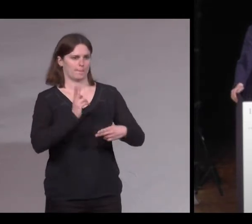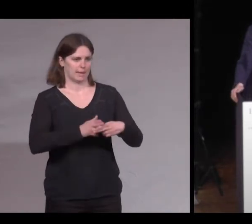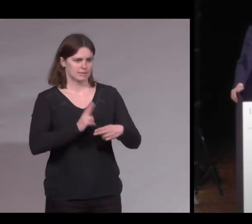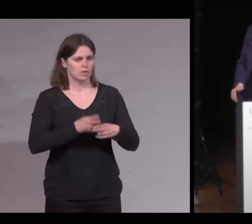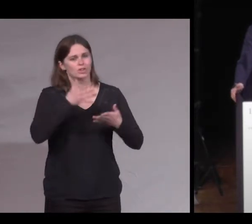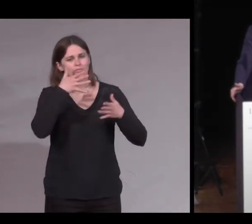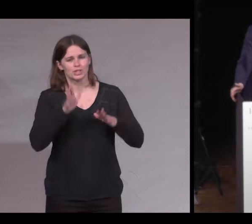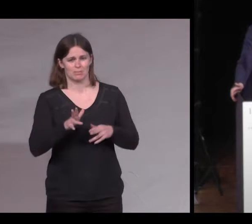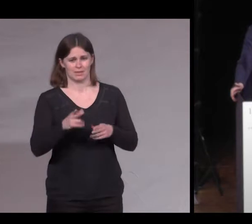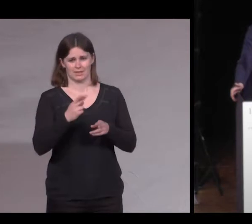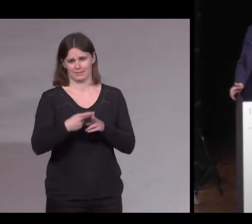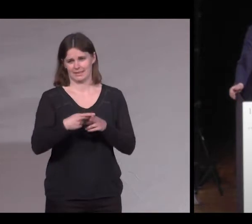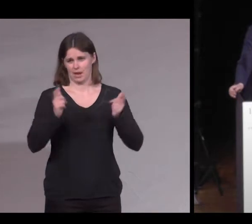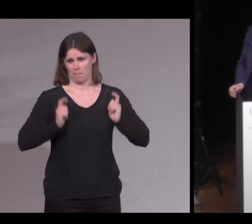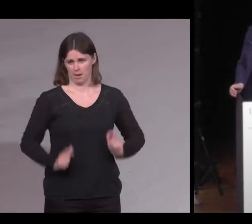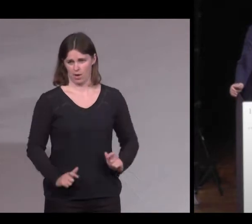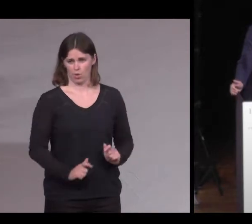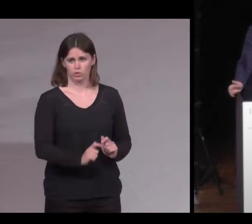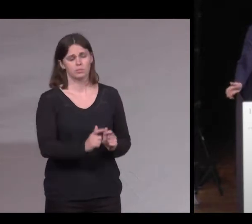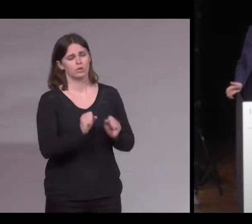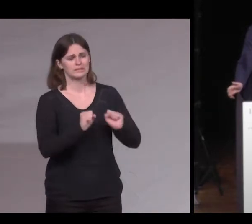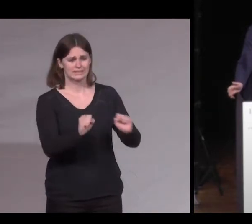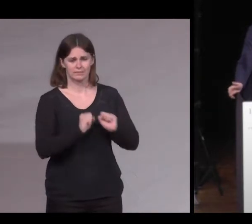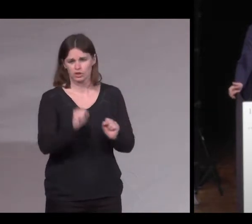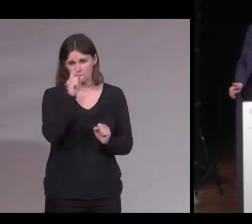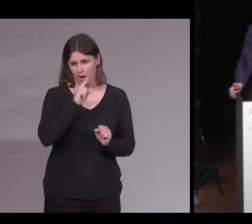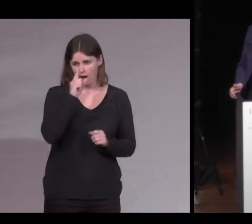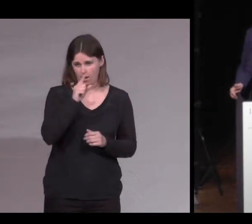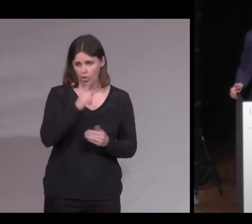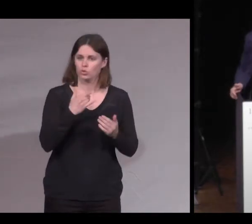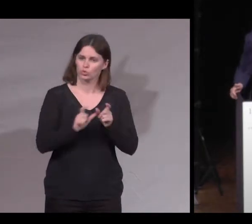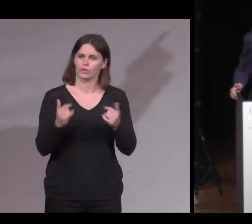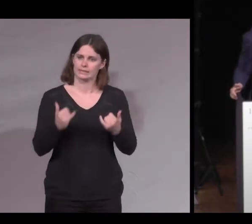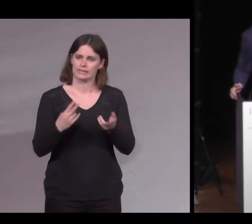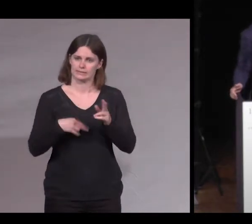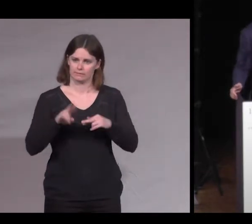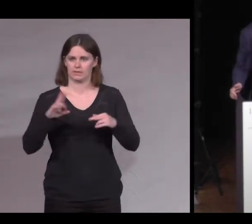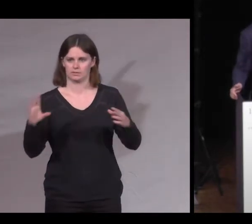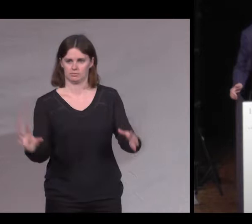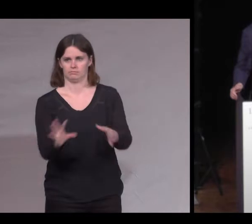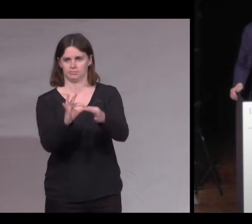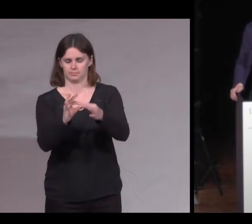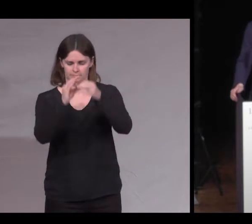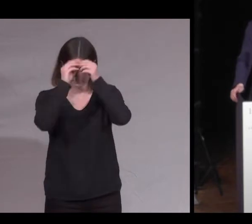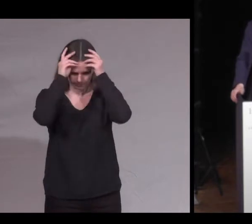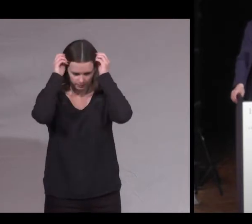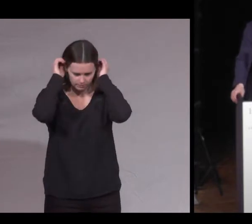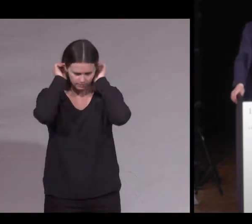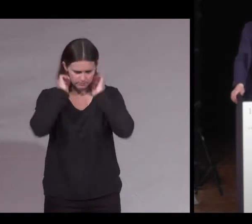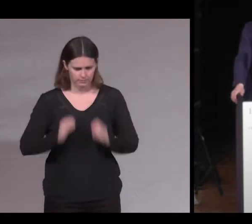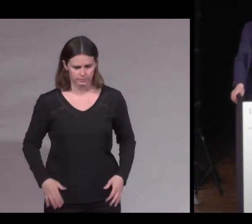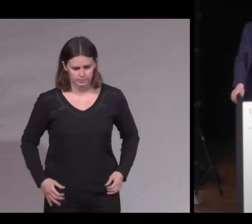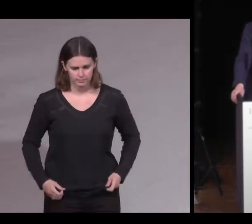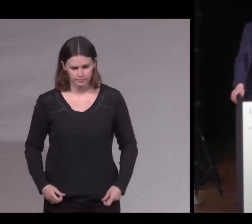terapeutem velmi málo cvičil, ta terapie byla málo intenzivní. A když si koukneme doleva, prvá doprava,